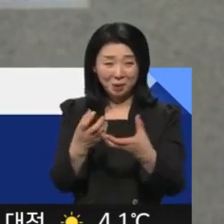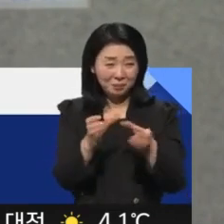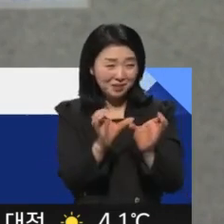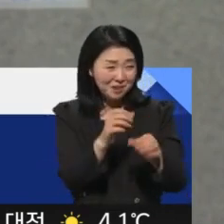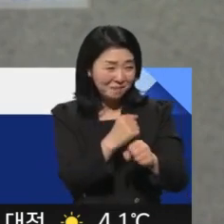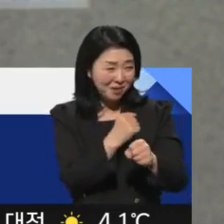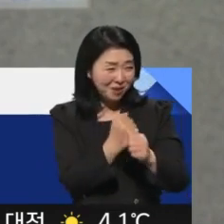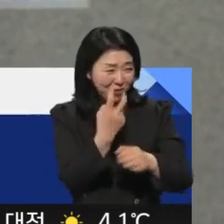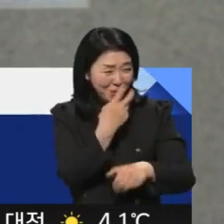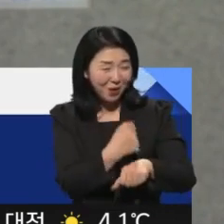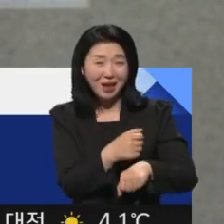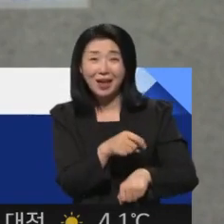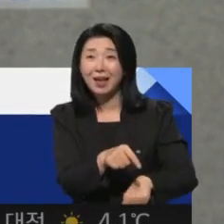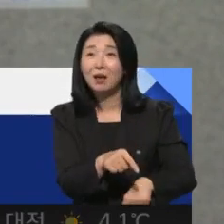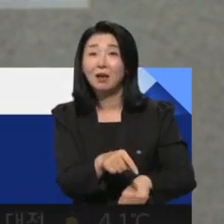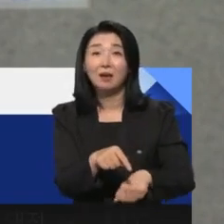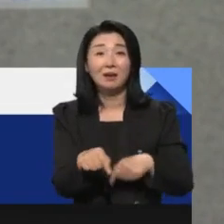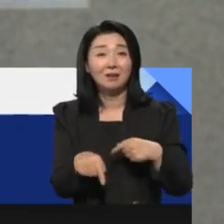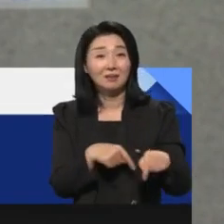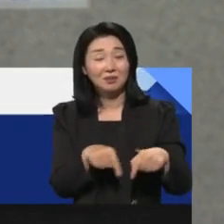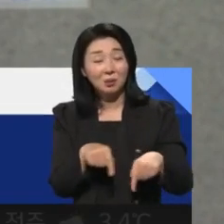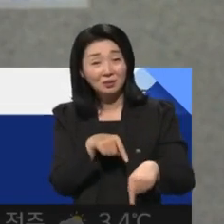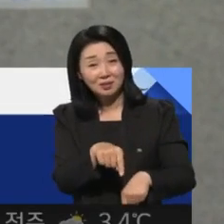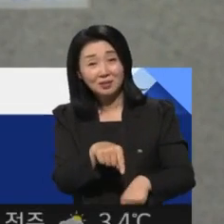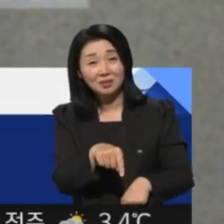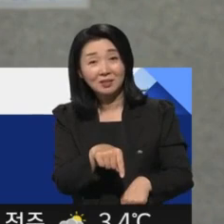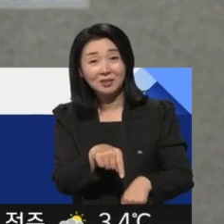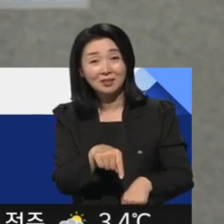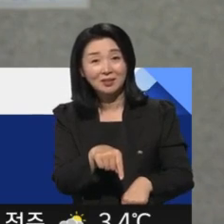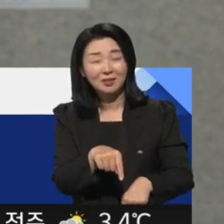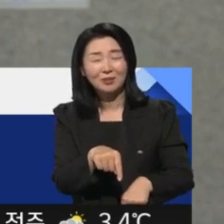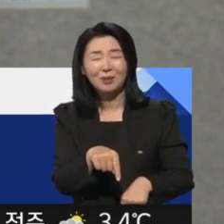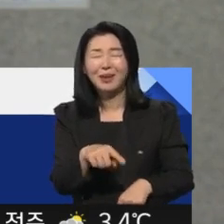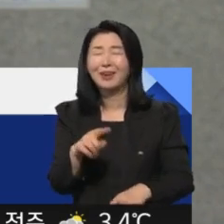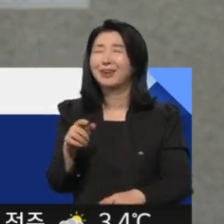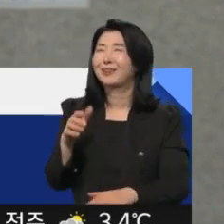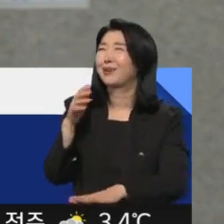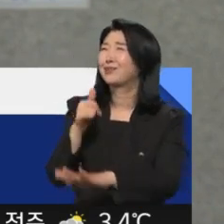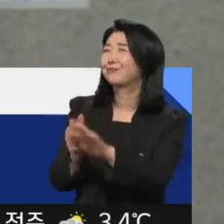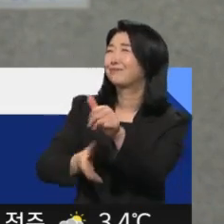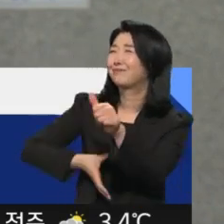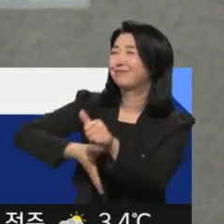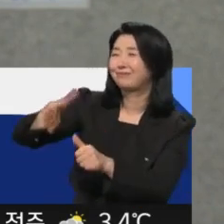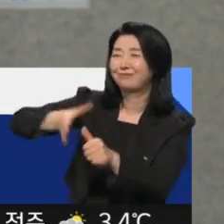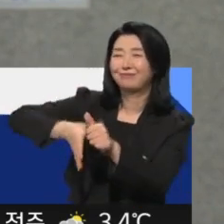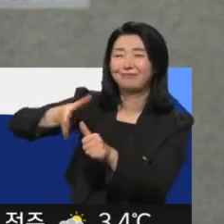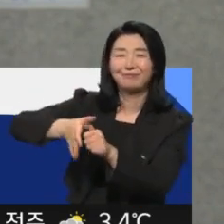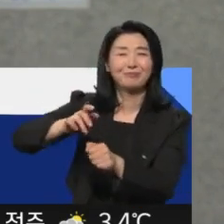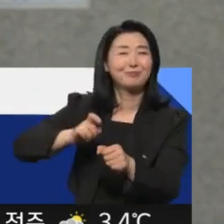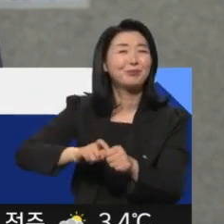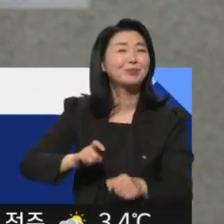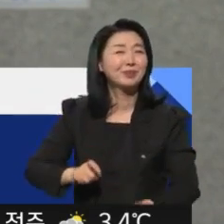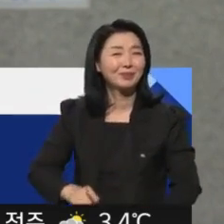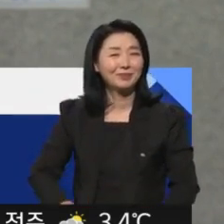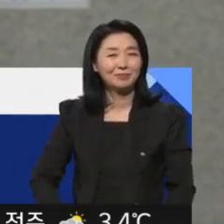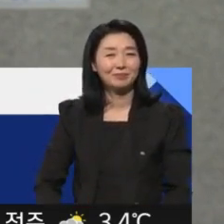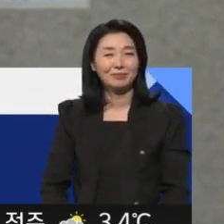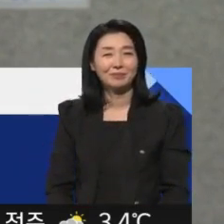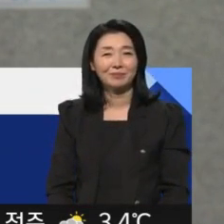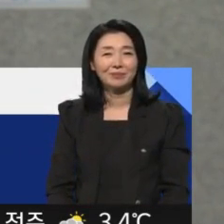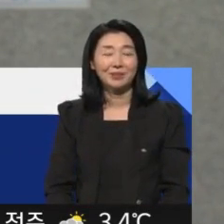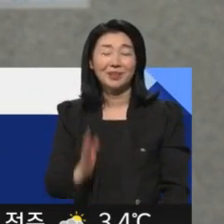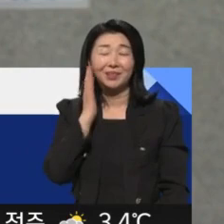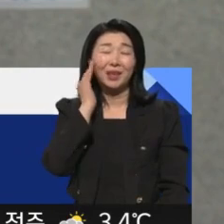한다는 것은 정치적으로 이 상처내기의 다름 아니다. 저희들은 그렇게 보고 있죠. 지난